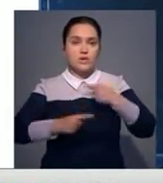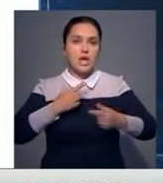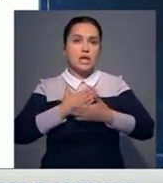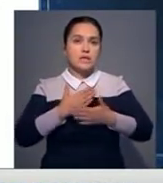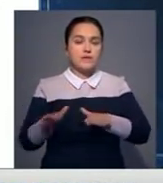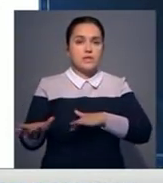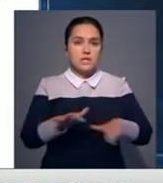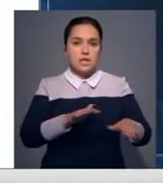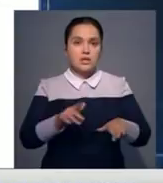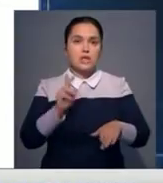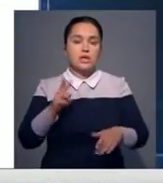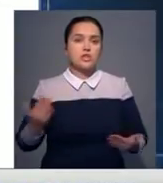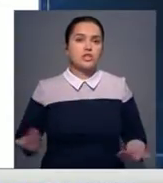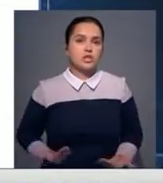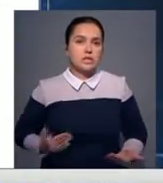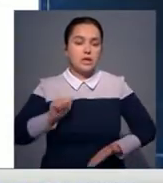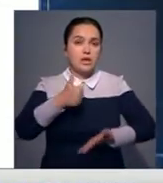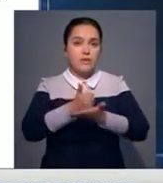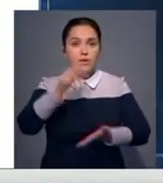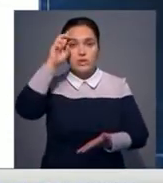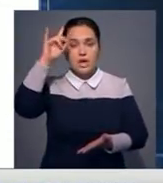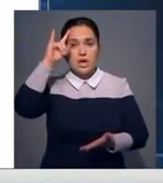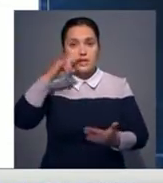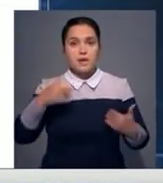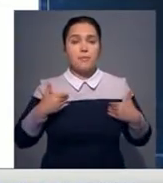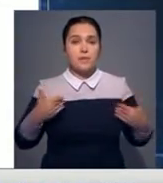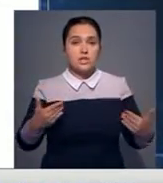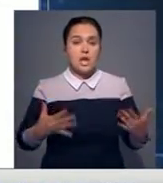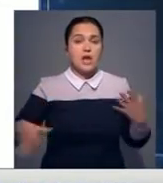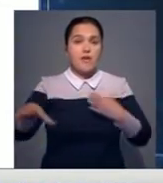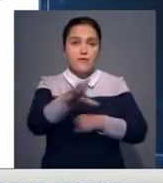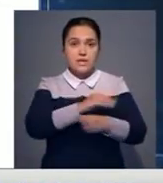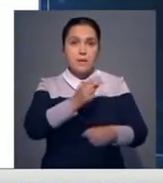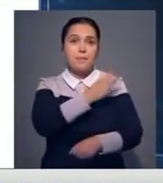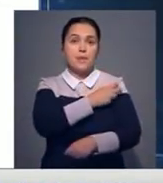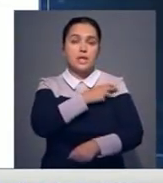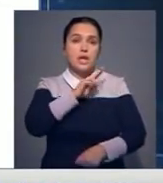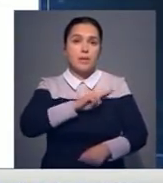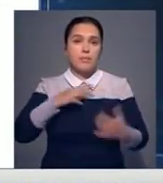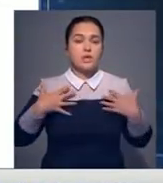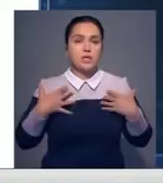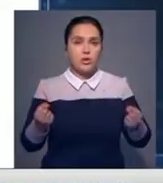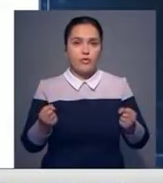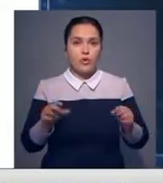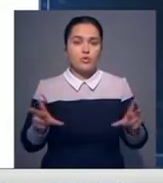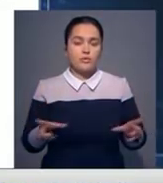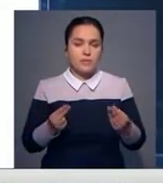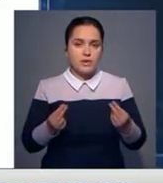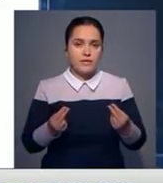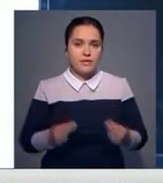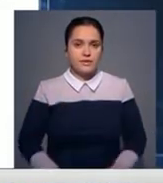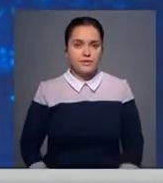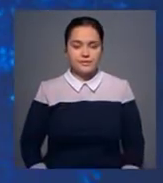деятельности, а зачастую к жизни. Президент Казахстана пожелал всем медработникам здоровья, успехов и благополучия.